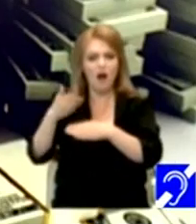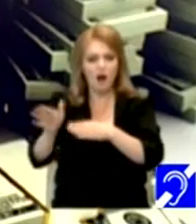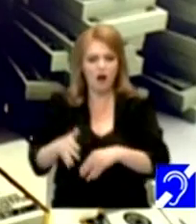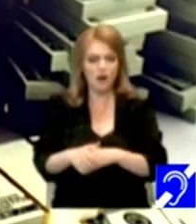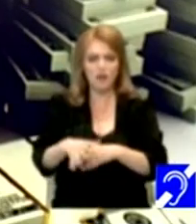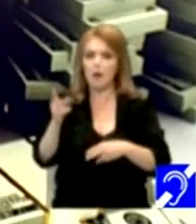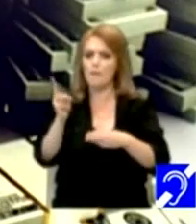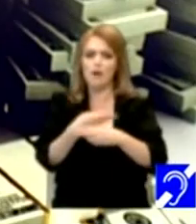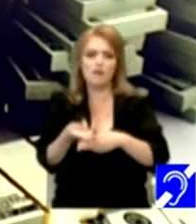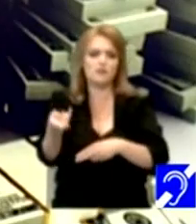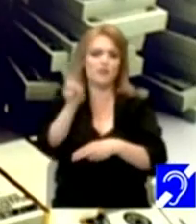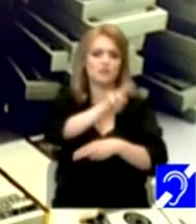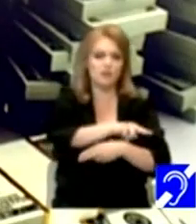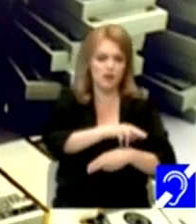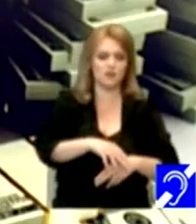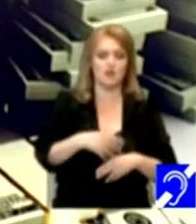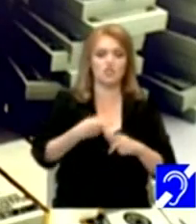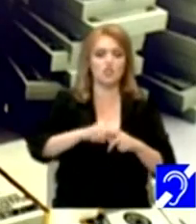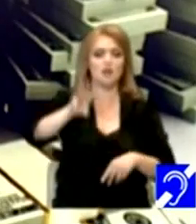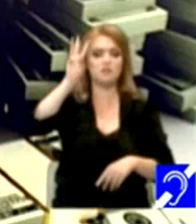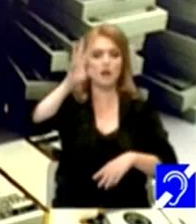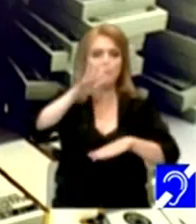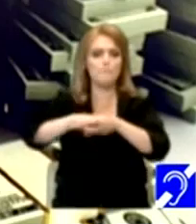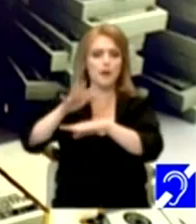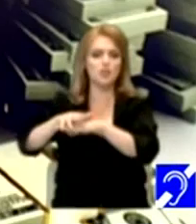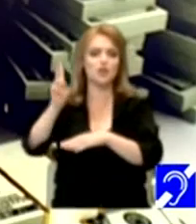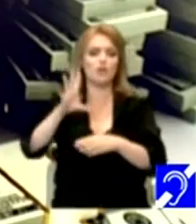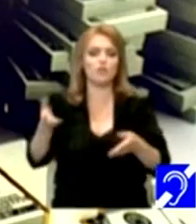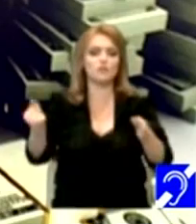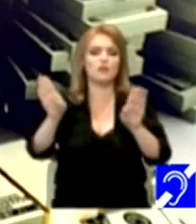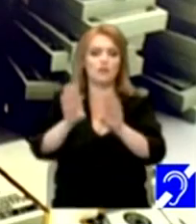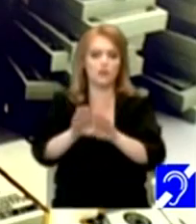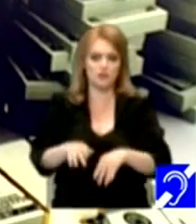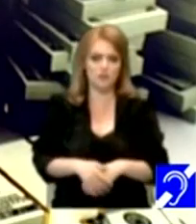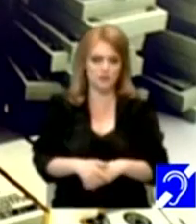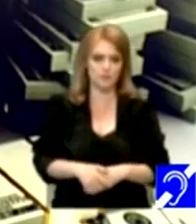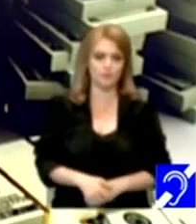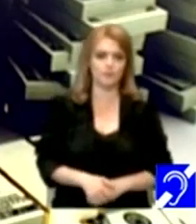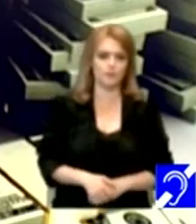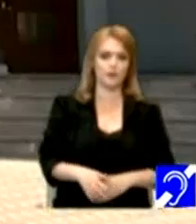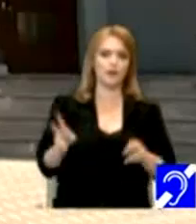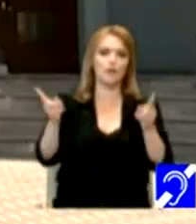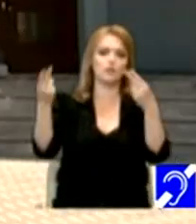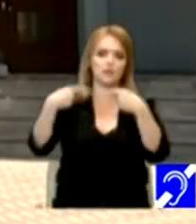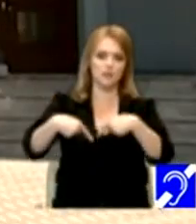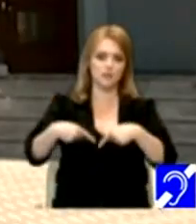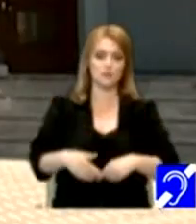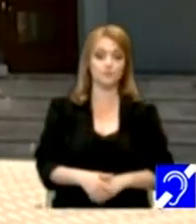Economii, Banca Socială și Unibank, cele trei bănci care au fost lichidate după ce au fost devalizate.